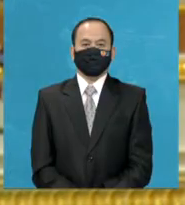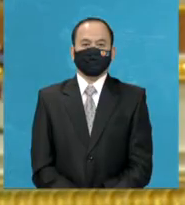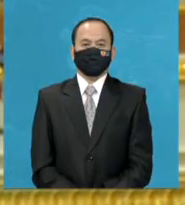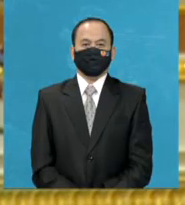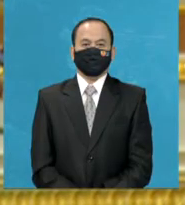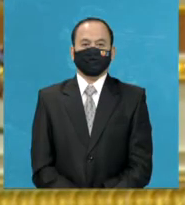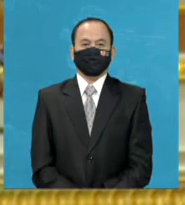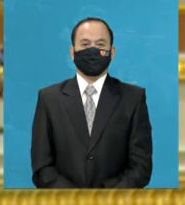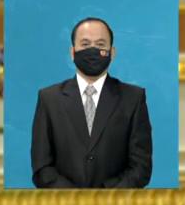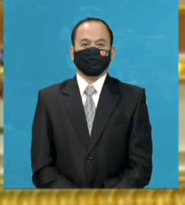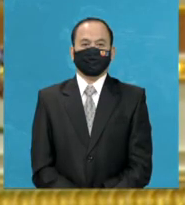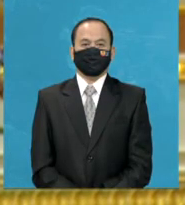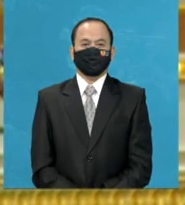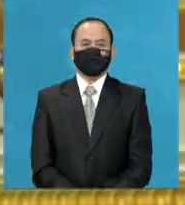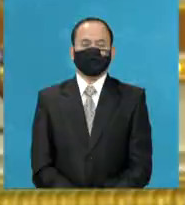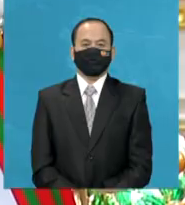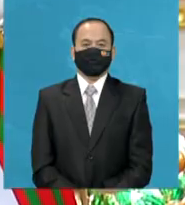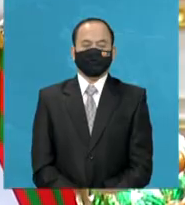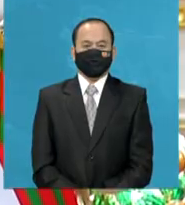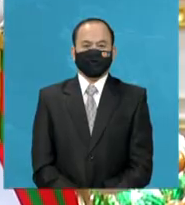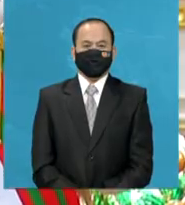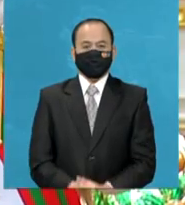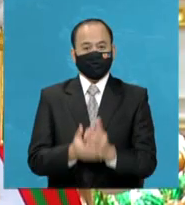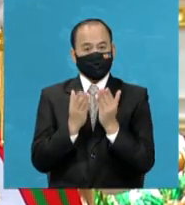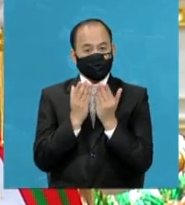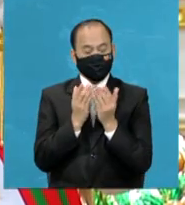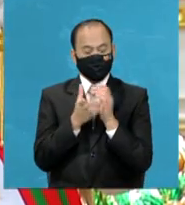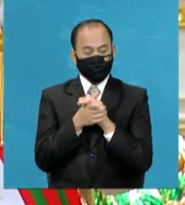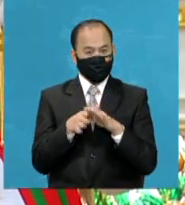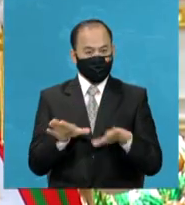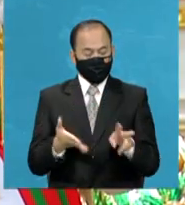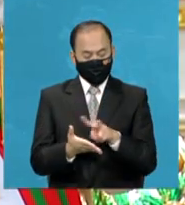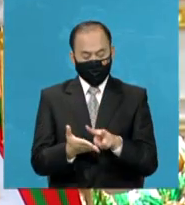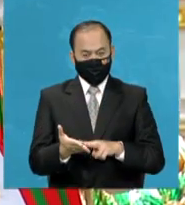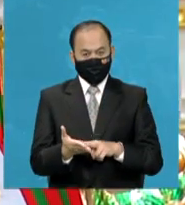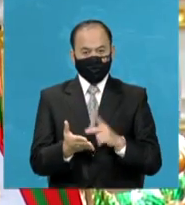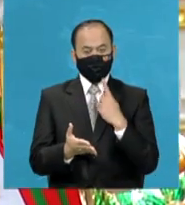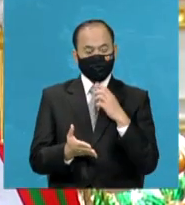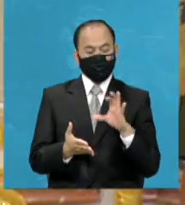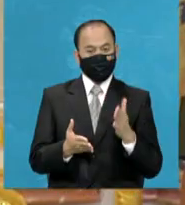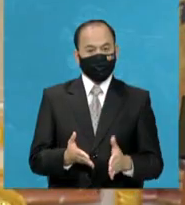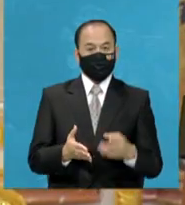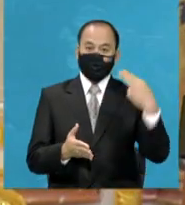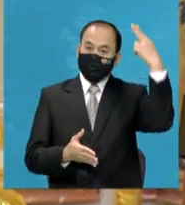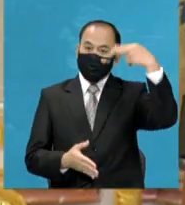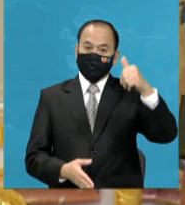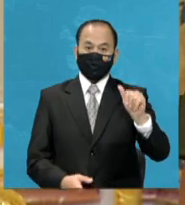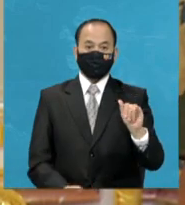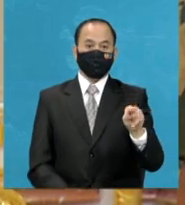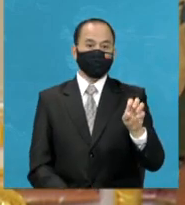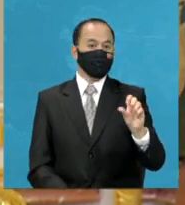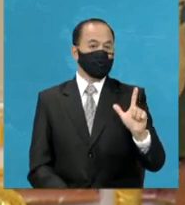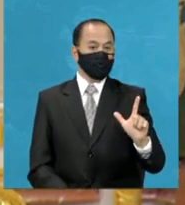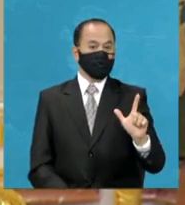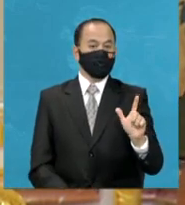Hai Om Rahmad fansur Danau Subhana Wa dibagi doa selamat dimanjakan oleh pemandangan hajl Nizam bin Haji Ibrahim